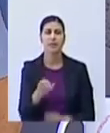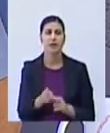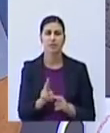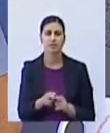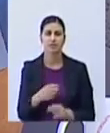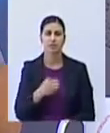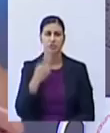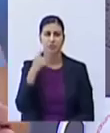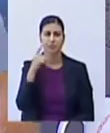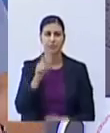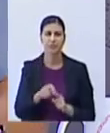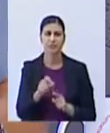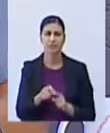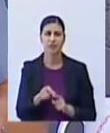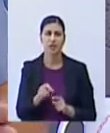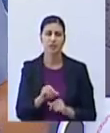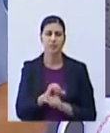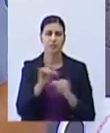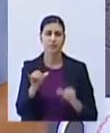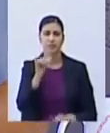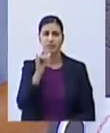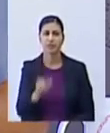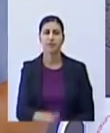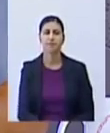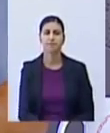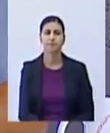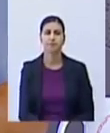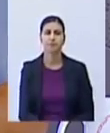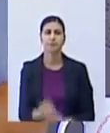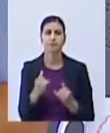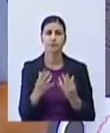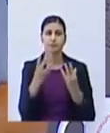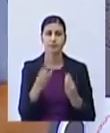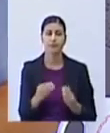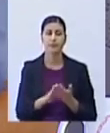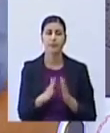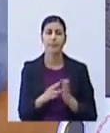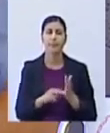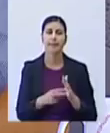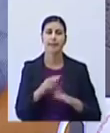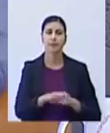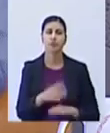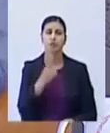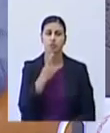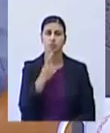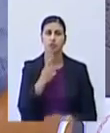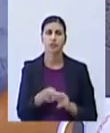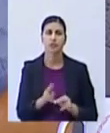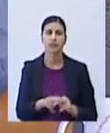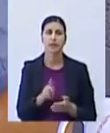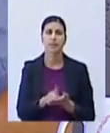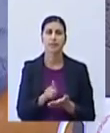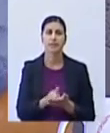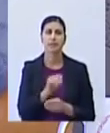mahla demagogia. Ara mas sahvo bida mashta bebi am demagogia snam bula dara. Tres tremon delun dgo mario bid biuje snam bula duchirs am